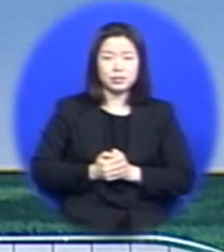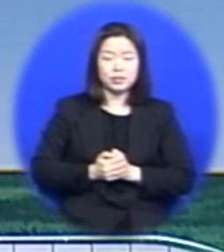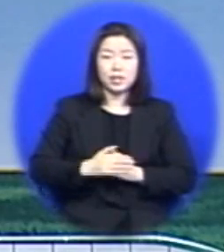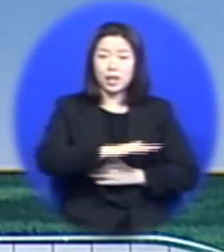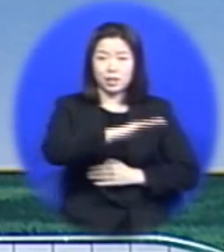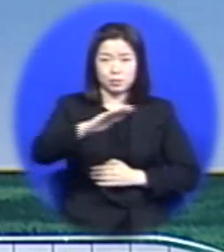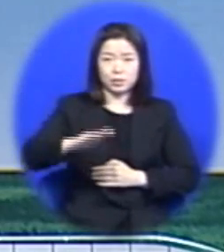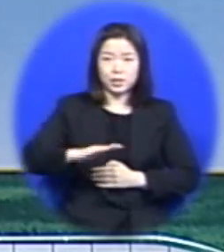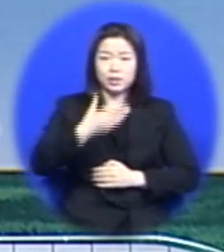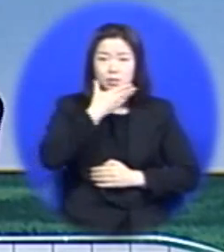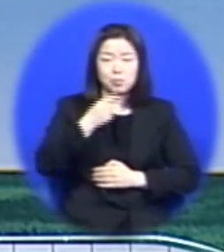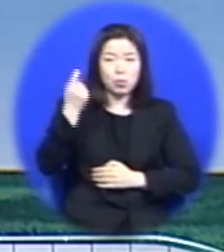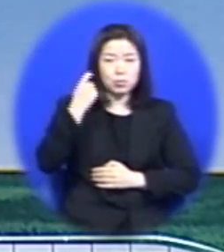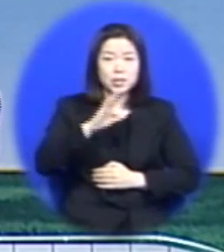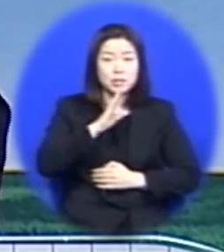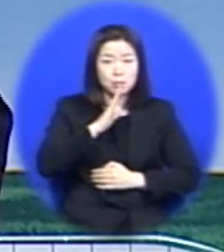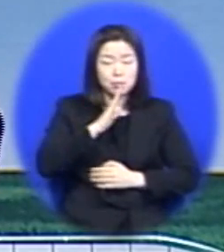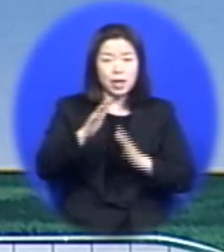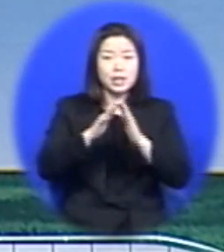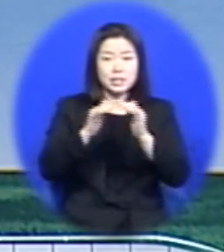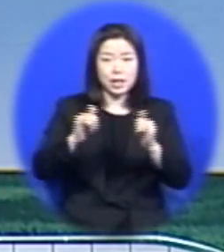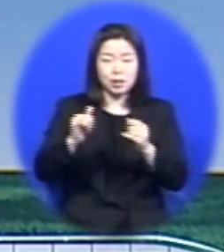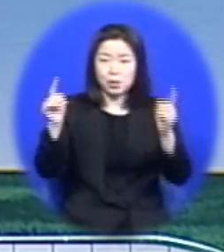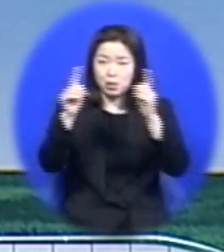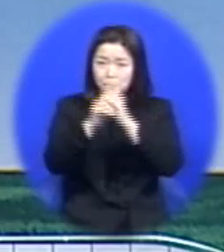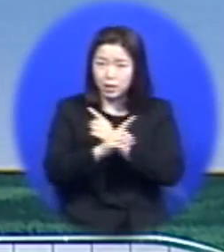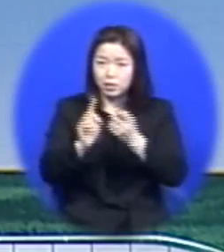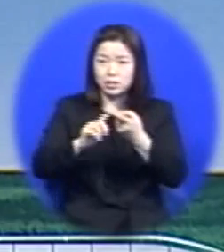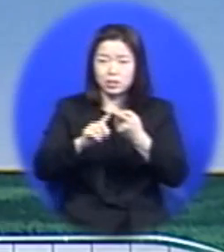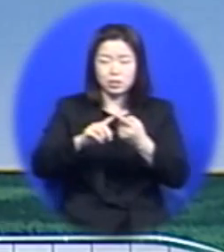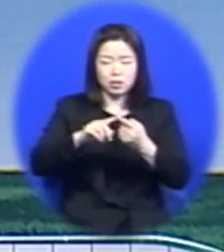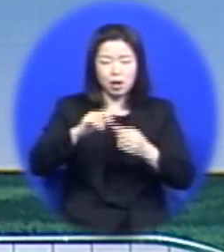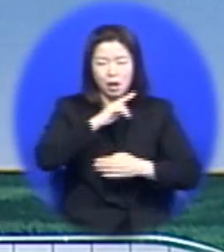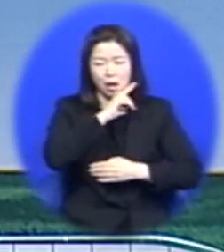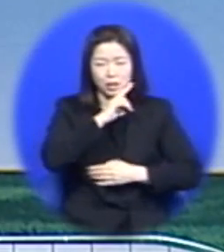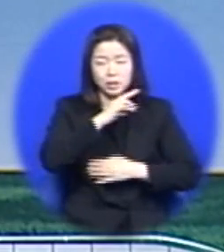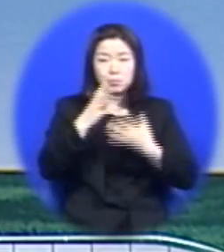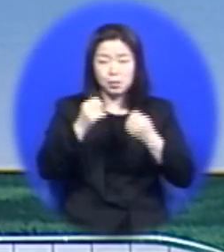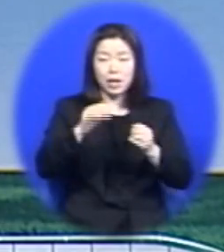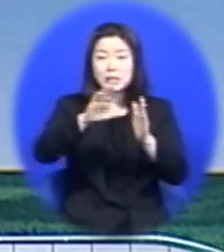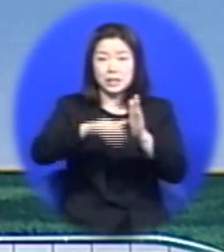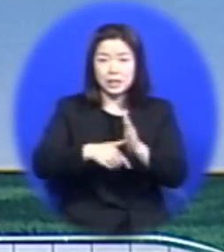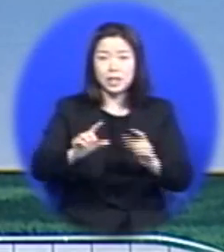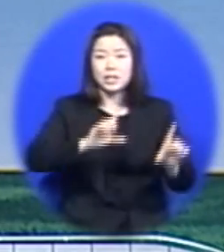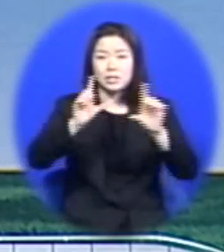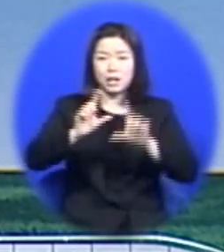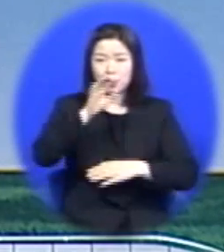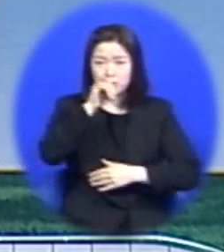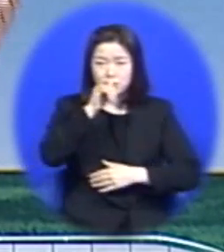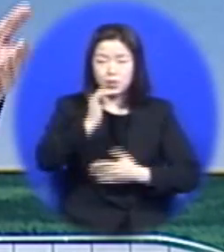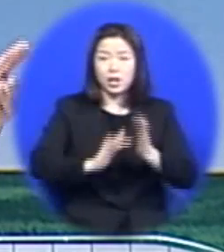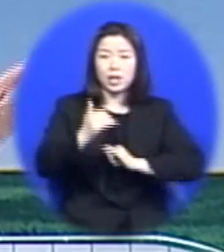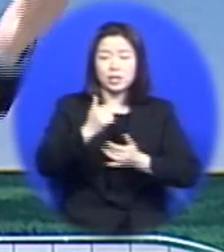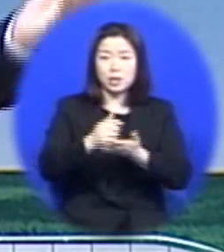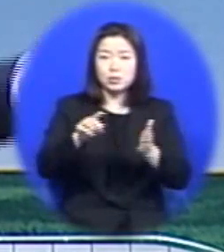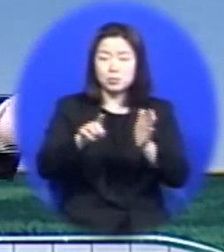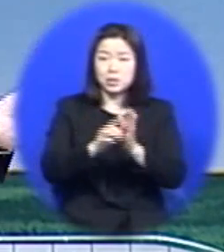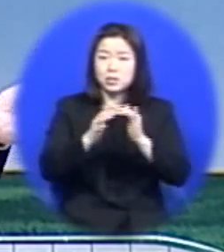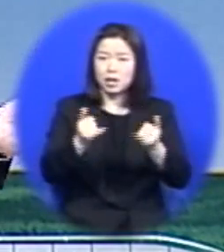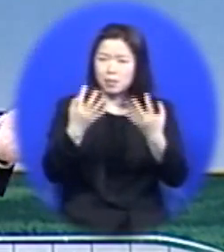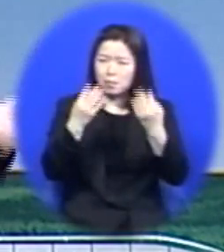우리는 복음이 정말 사람을 변화시키는지에 대해서 의심을 하고 있는 시대에 살고 있습니다. 예수 믿는 사람은 그렇게 많은데